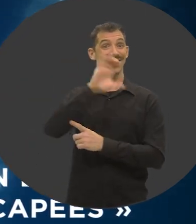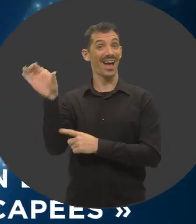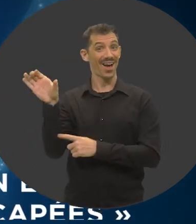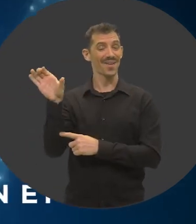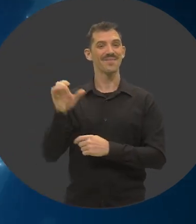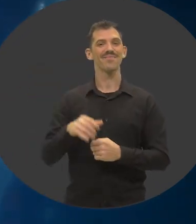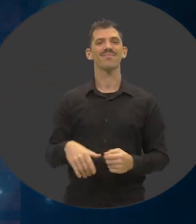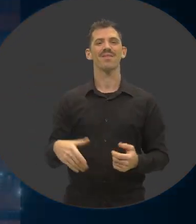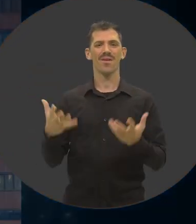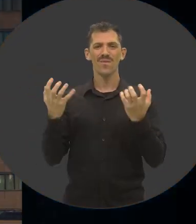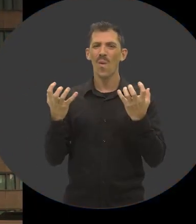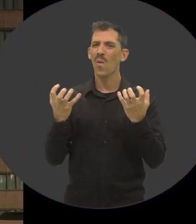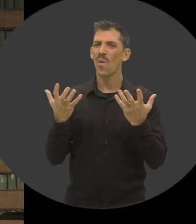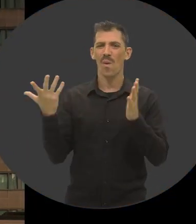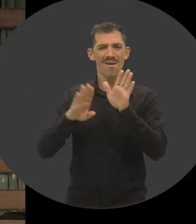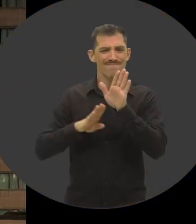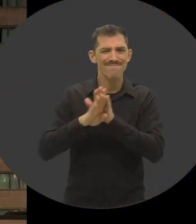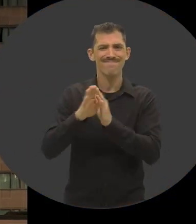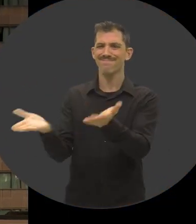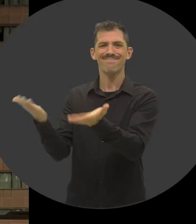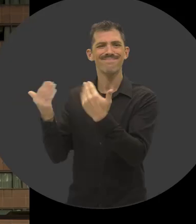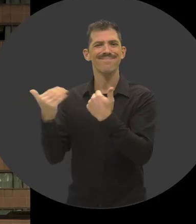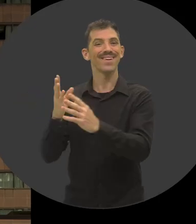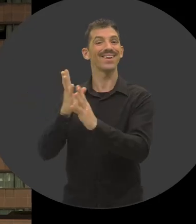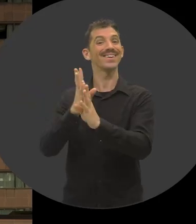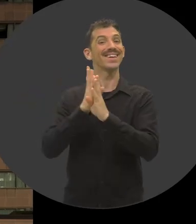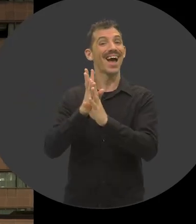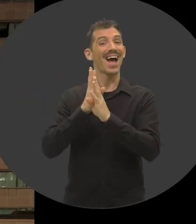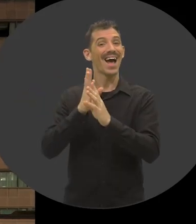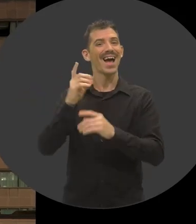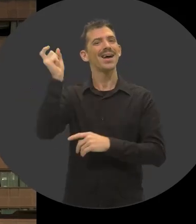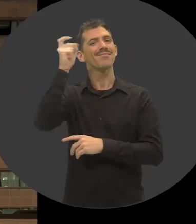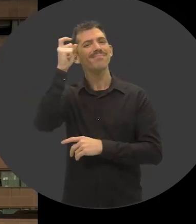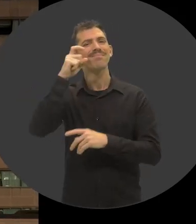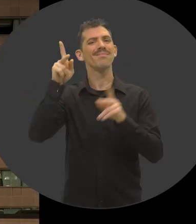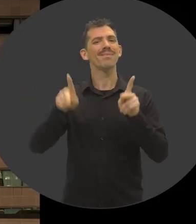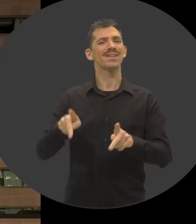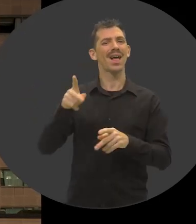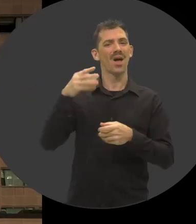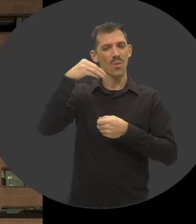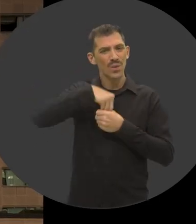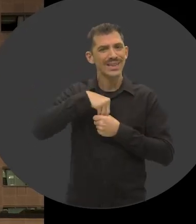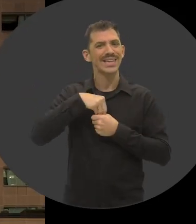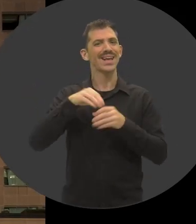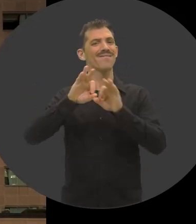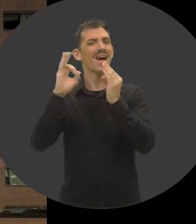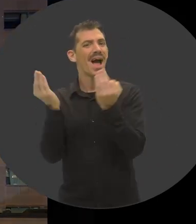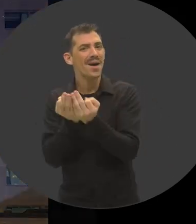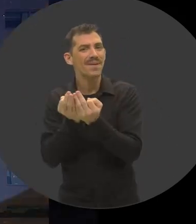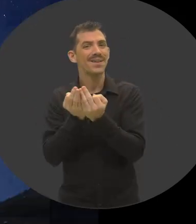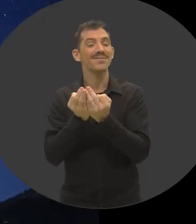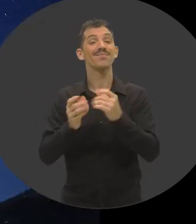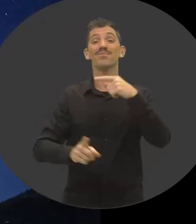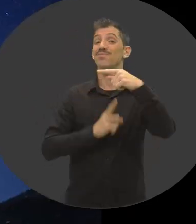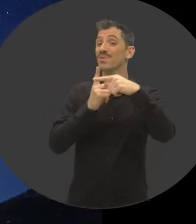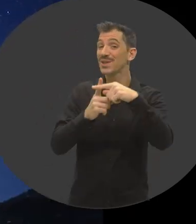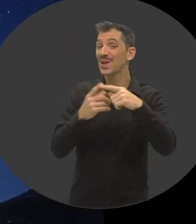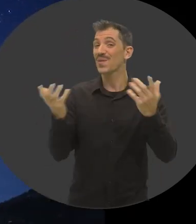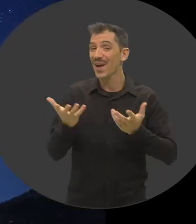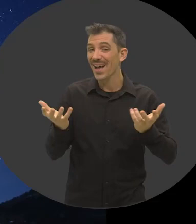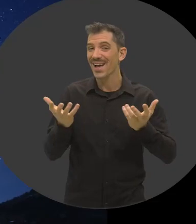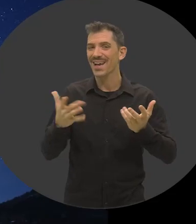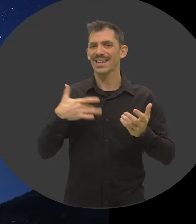Les Hôtels Fairmont de l'Est du Canada souhaitent s'engager à améliorer l'expérience client des personnes autistes et de leurs